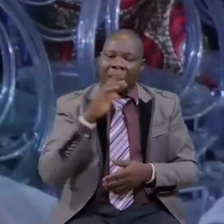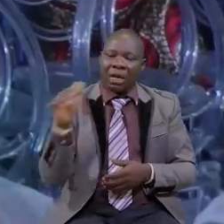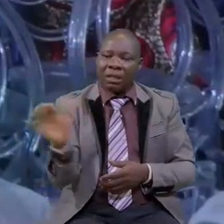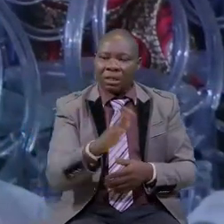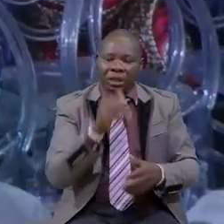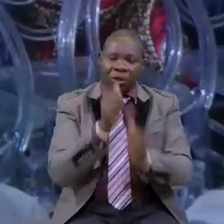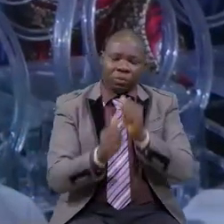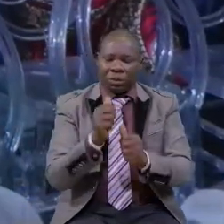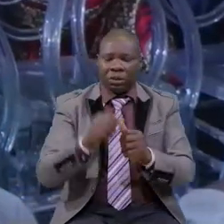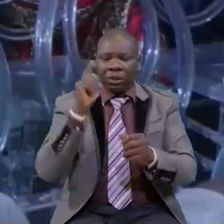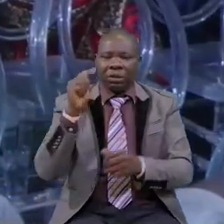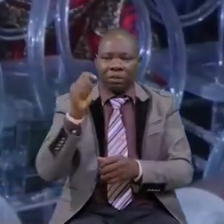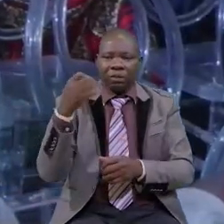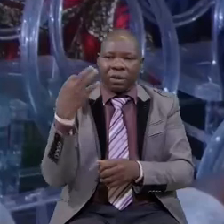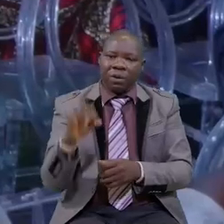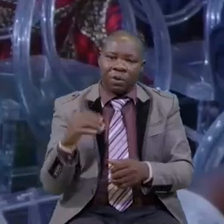Et